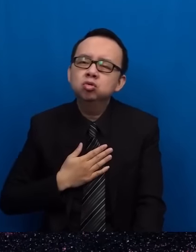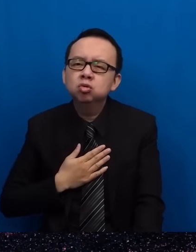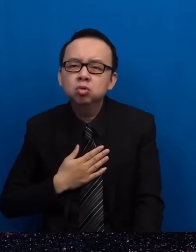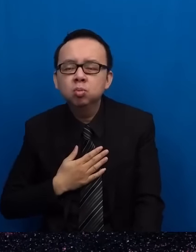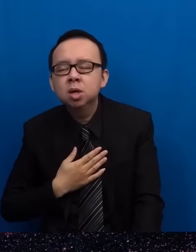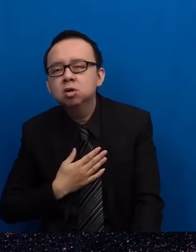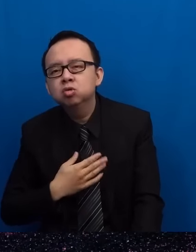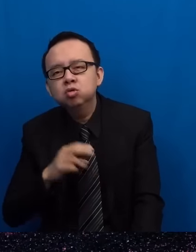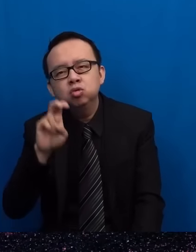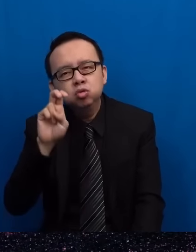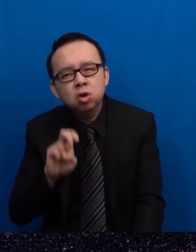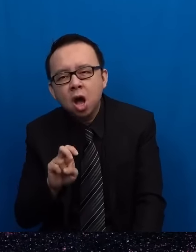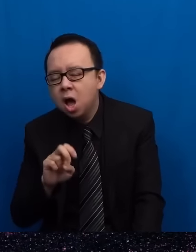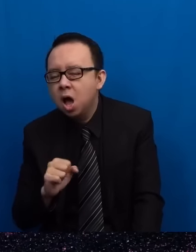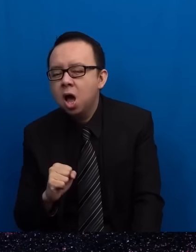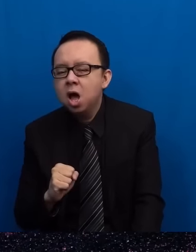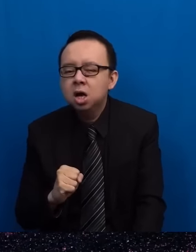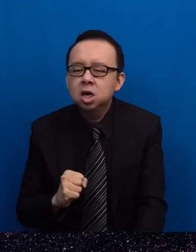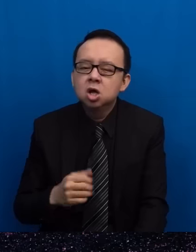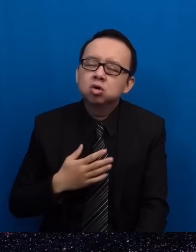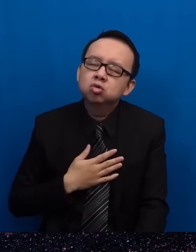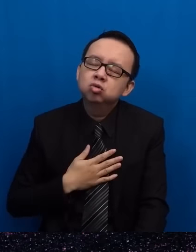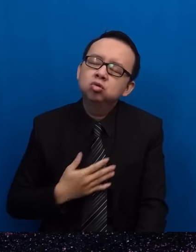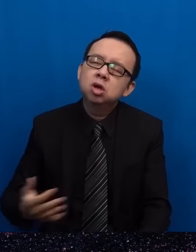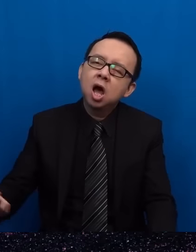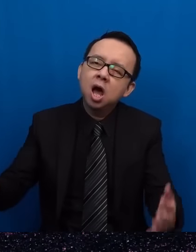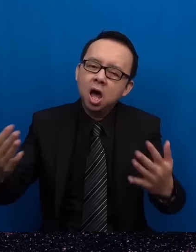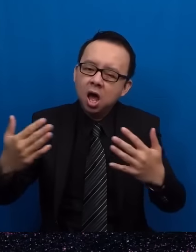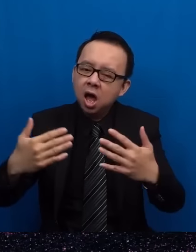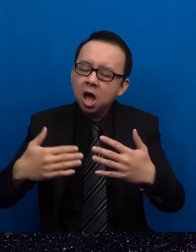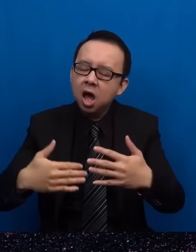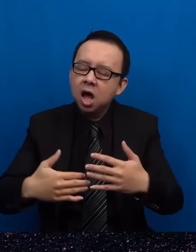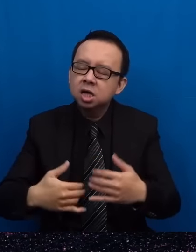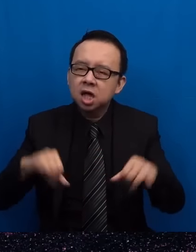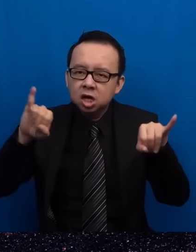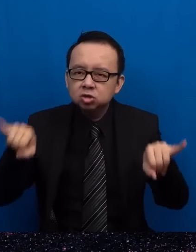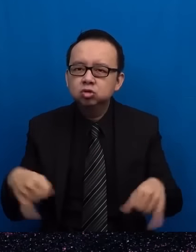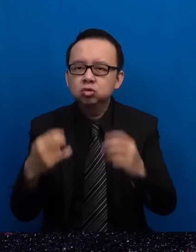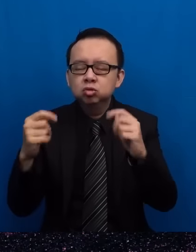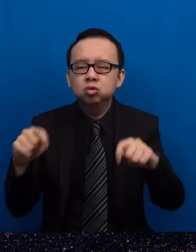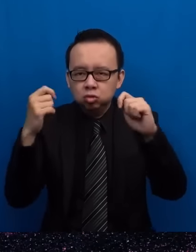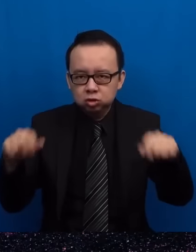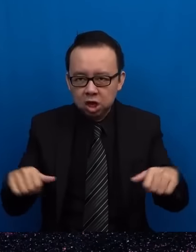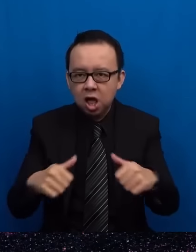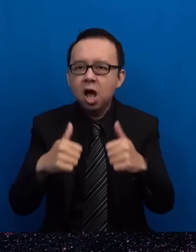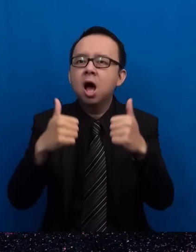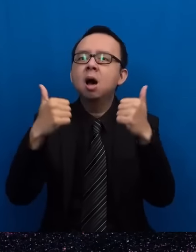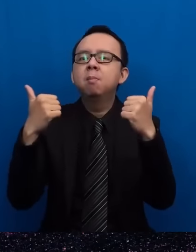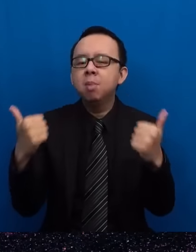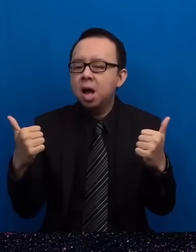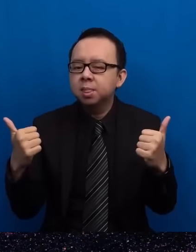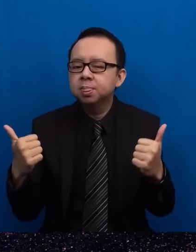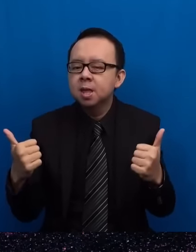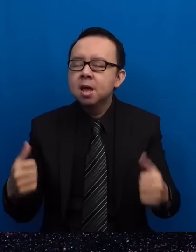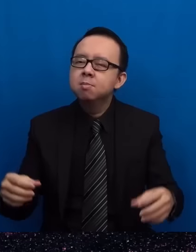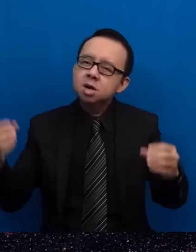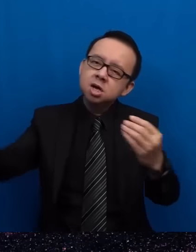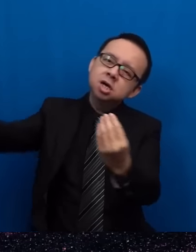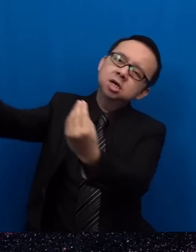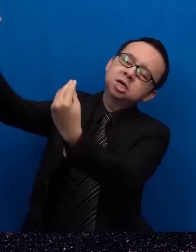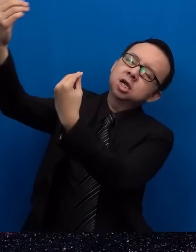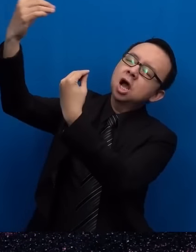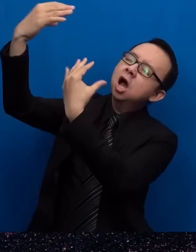Dikau ku perlukan, ku datang Juru Selamat,